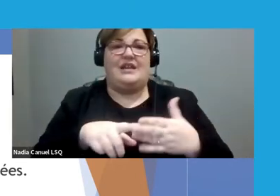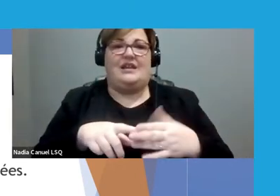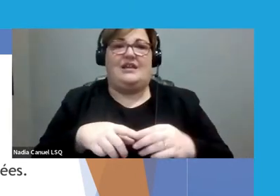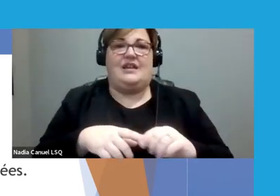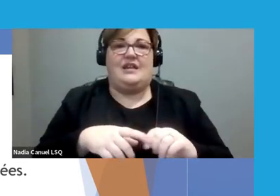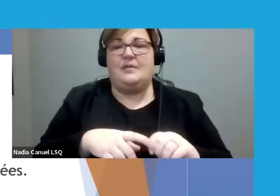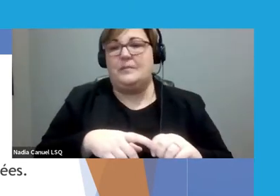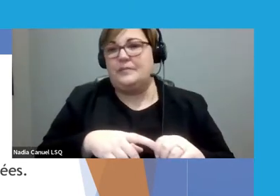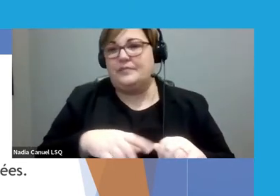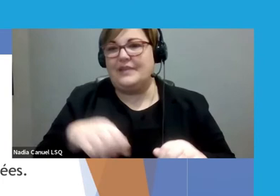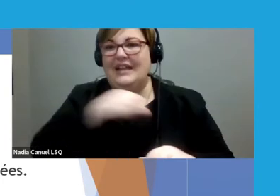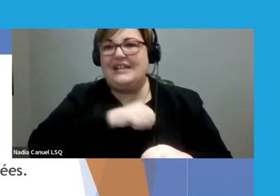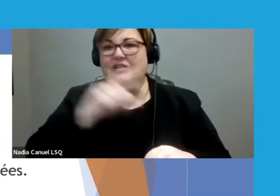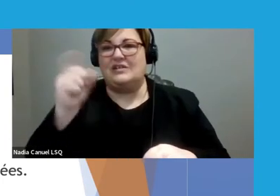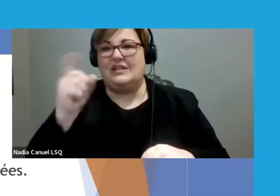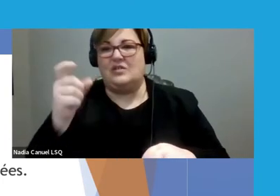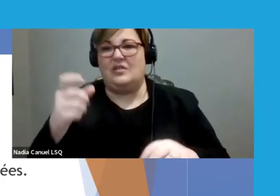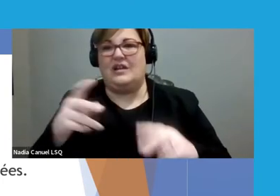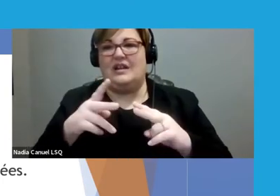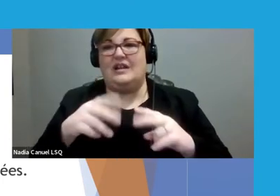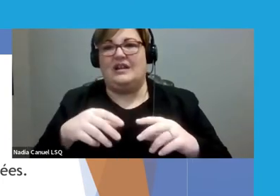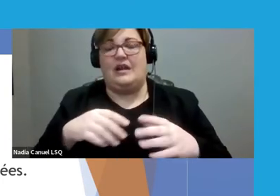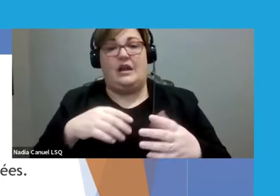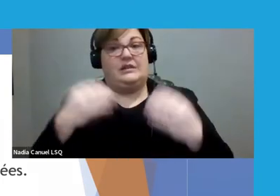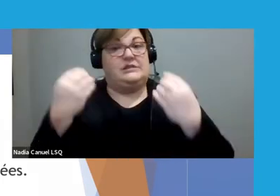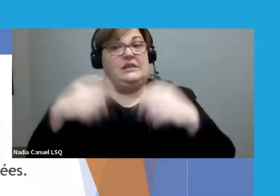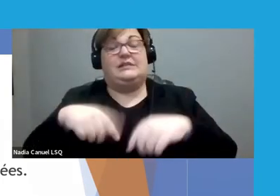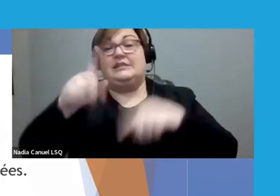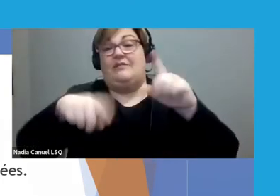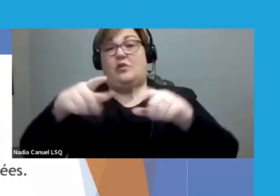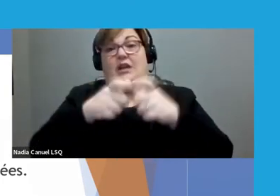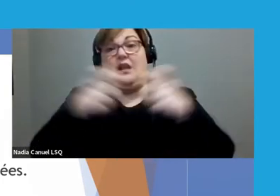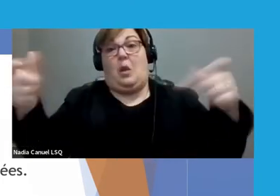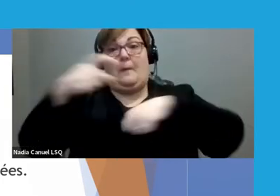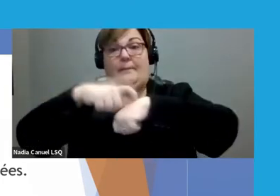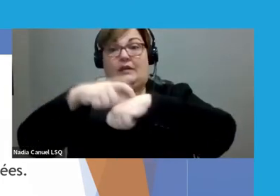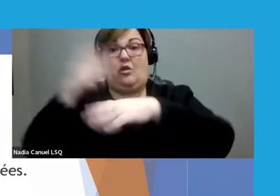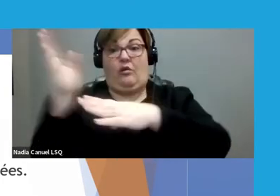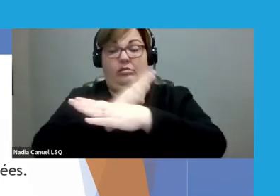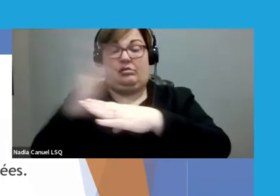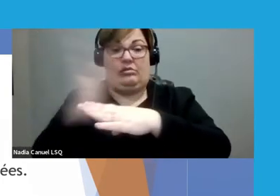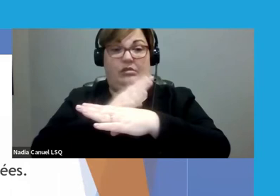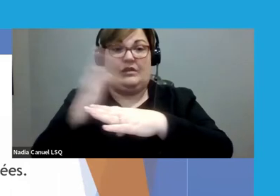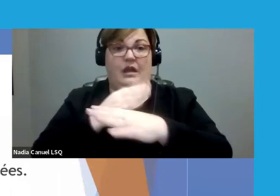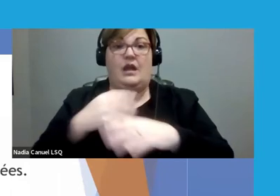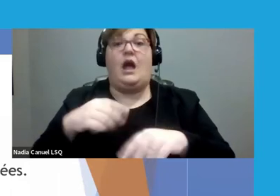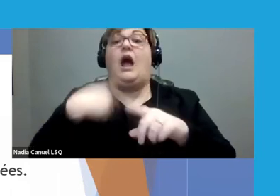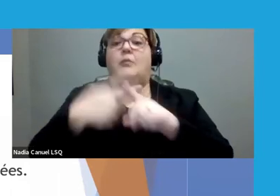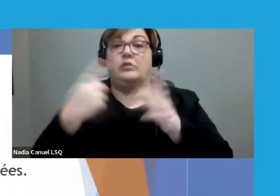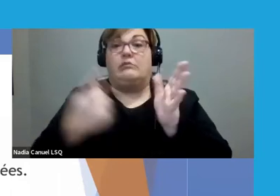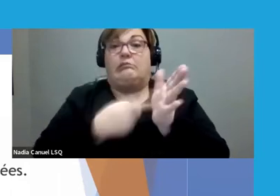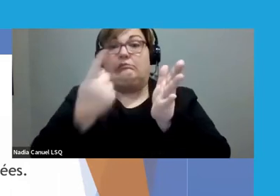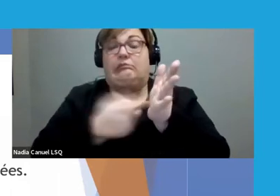s'étalent sur de très, très longues périodes et souvent se répètent